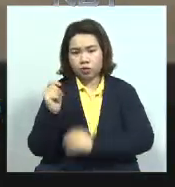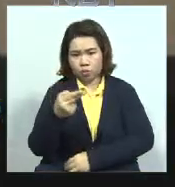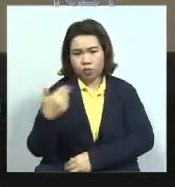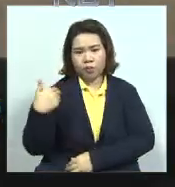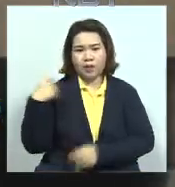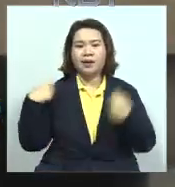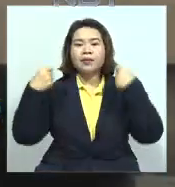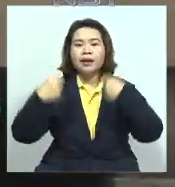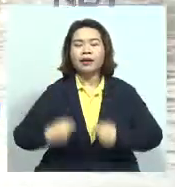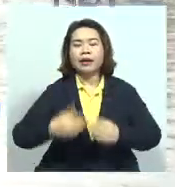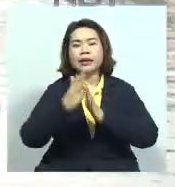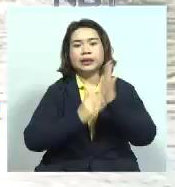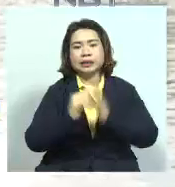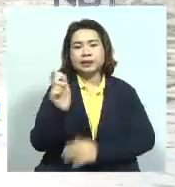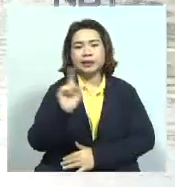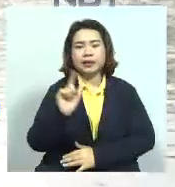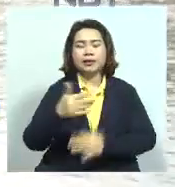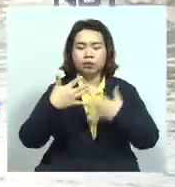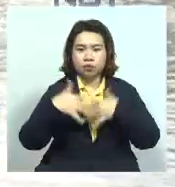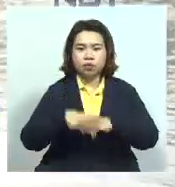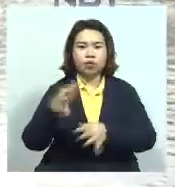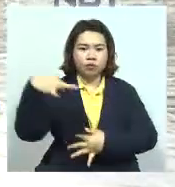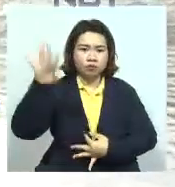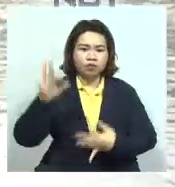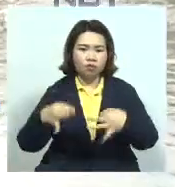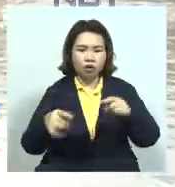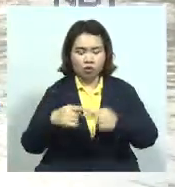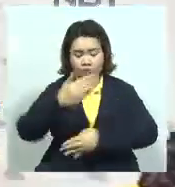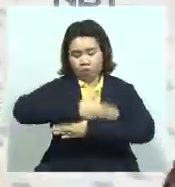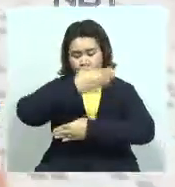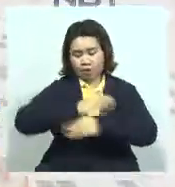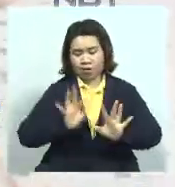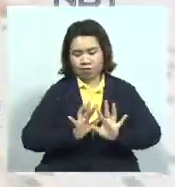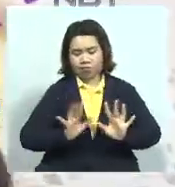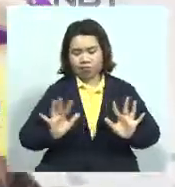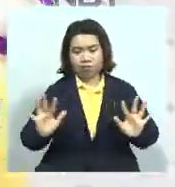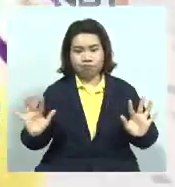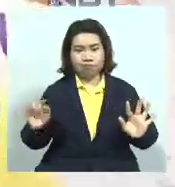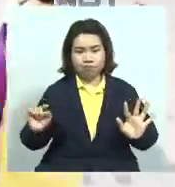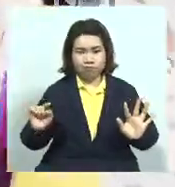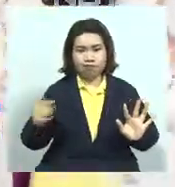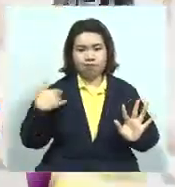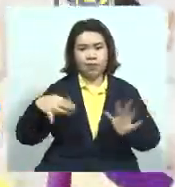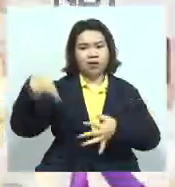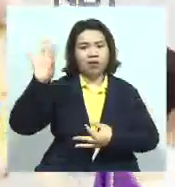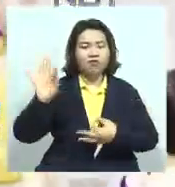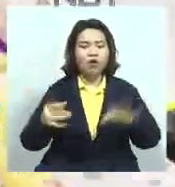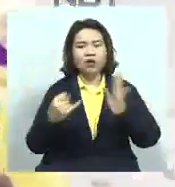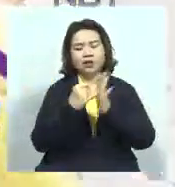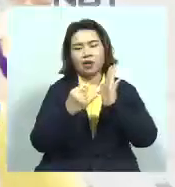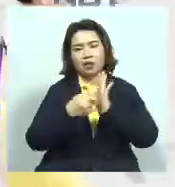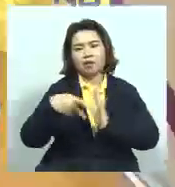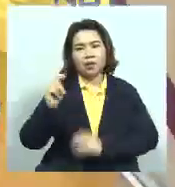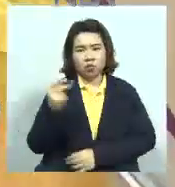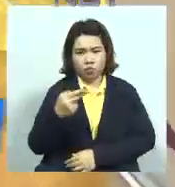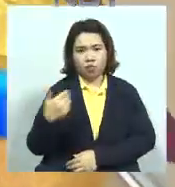กันแต่งกายด้วยชุดสีเหลืองร่วมฟ้อนรำตลอดแนวริมเขื่อนแม่น้ำเจ้าพระยาบริเวณศาลากลางจังหวัดปทุมธานีใน